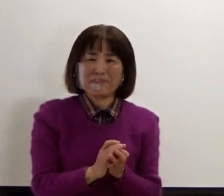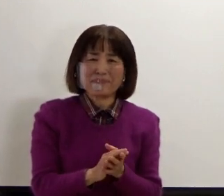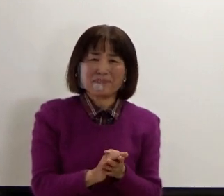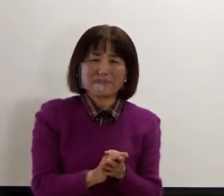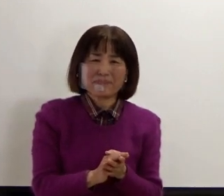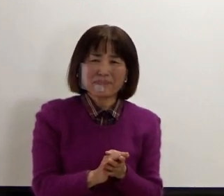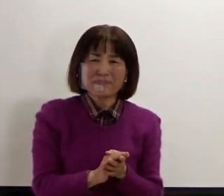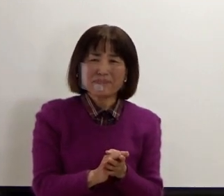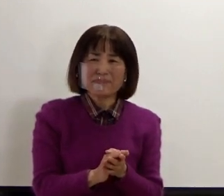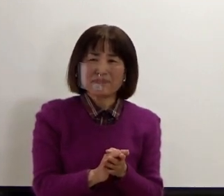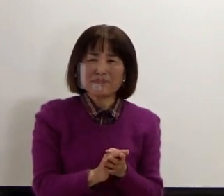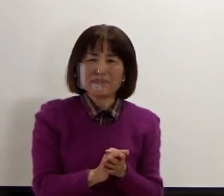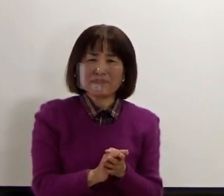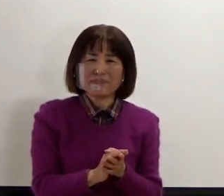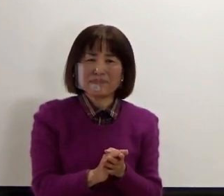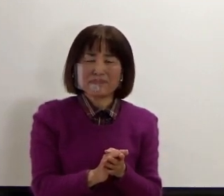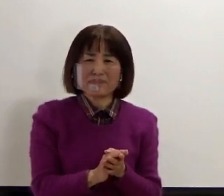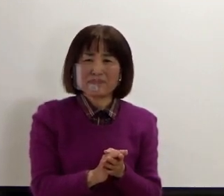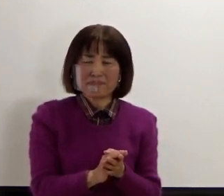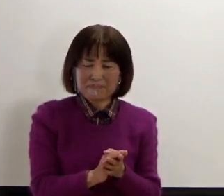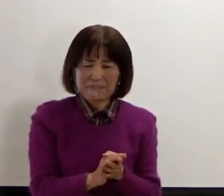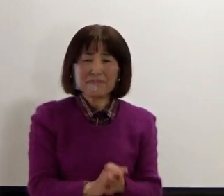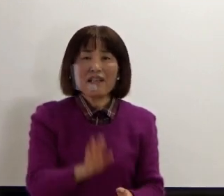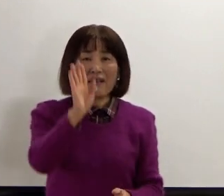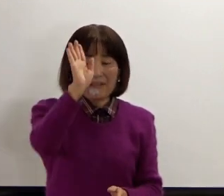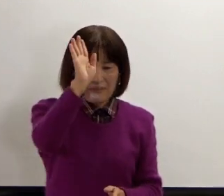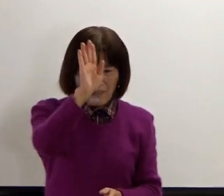で、このあと